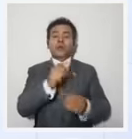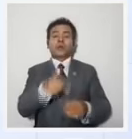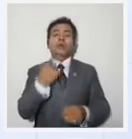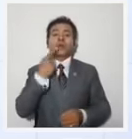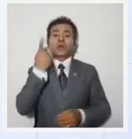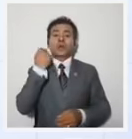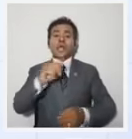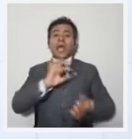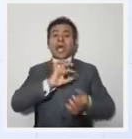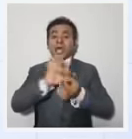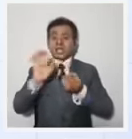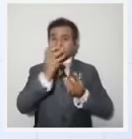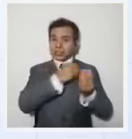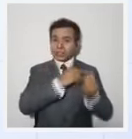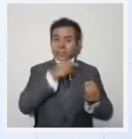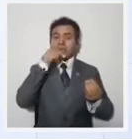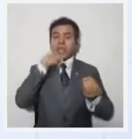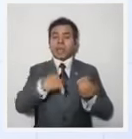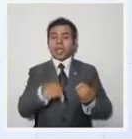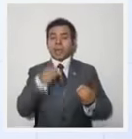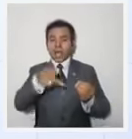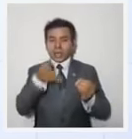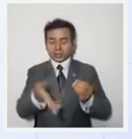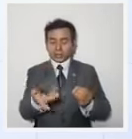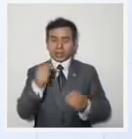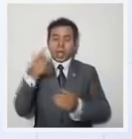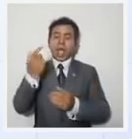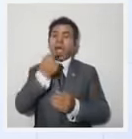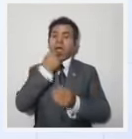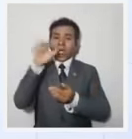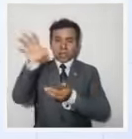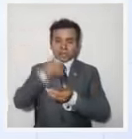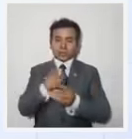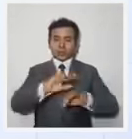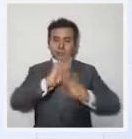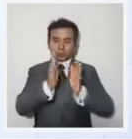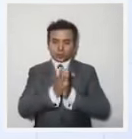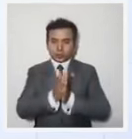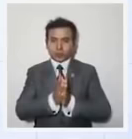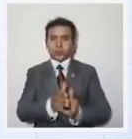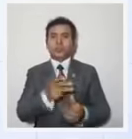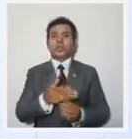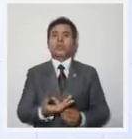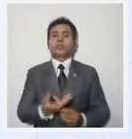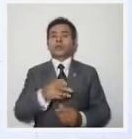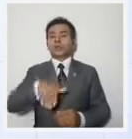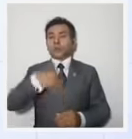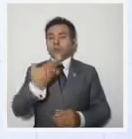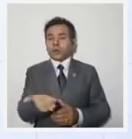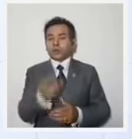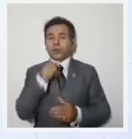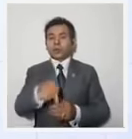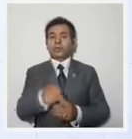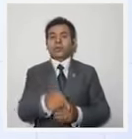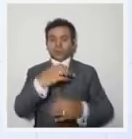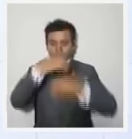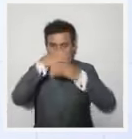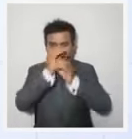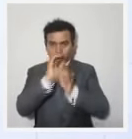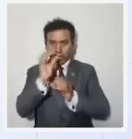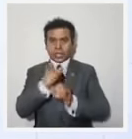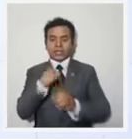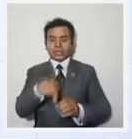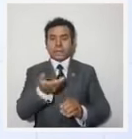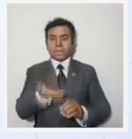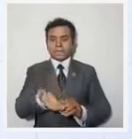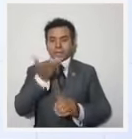কারণ আমাদের পূর্বের কিছু নমুনা থেকে যায় যেটা অনেক ল্যাবে আসতে আসতে রাত হয়ে যায়, কাজেই সেই দিনের নমুনাটা সেদিনই পরীক্ষা করা হয়